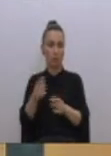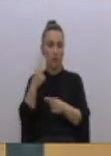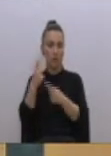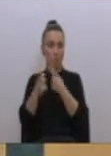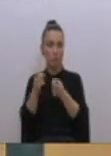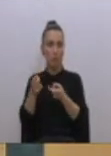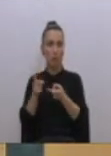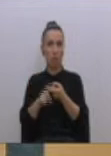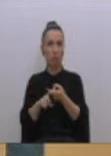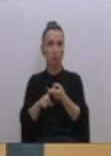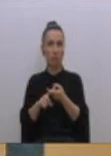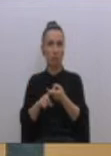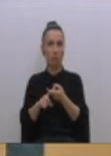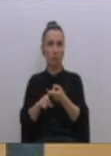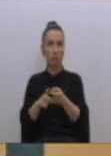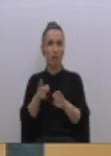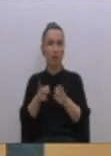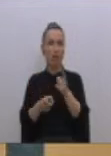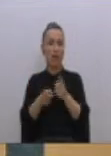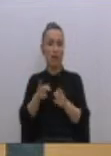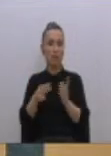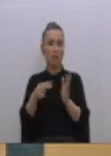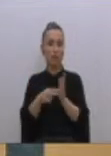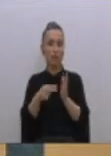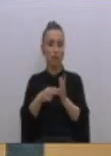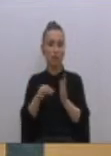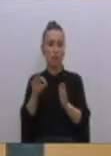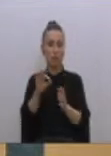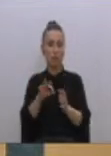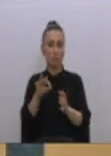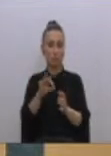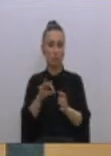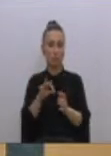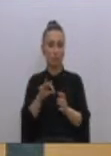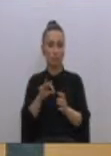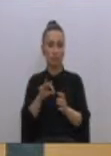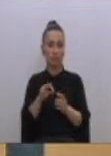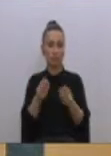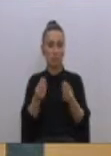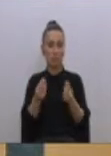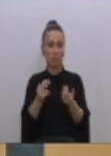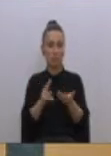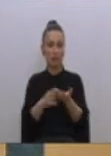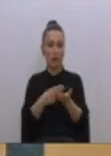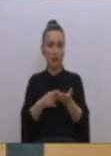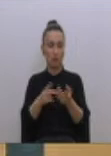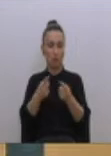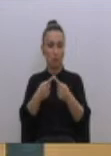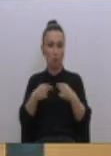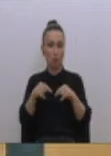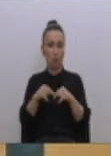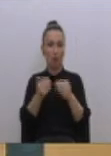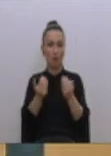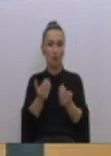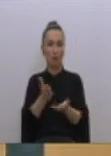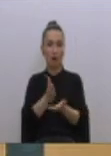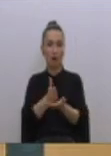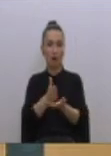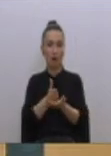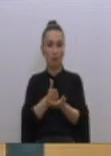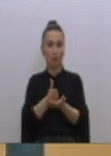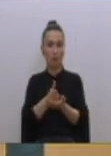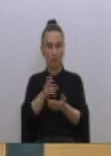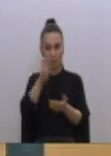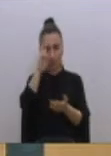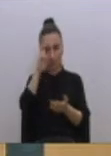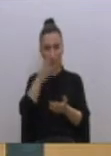ინფორმაცია რეალისტური შეფასების შესახებ, ვინაიდან ფინანსური ანგარიშგება ორგანიზაციების არის